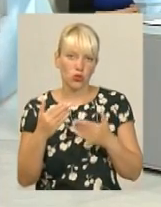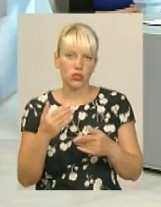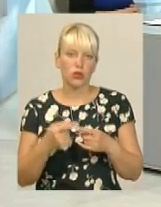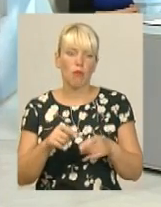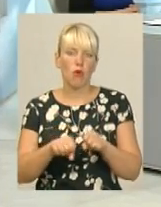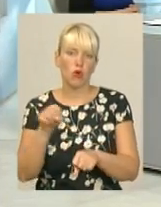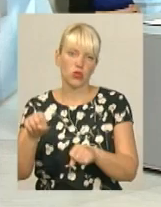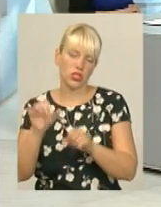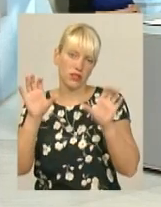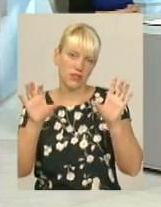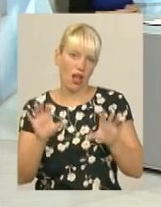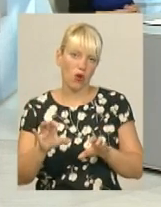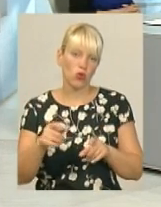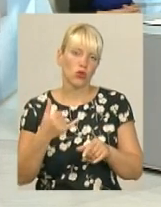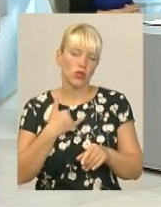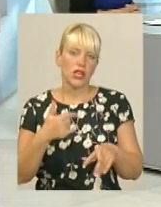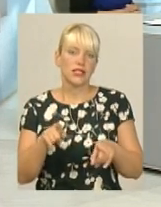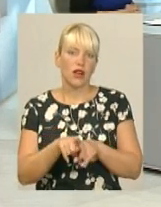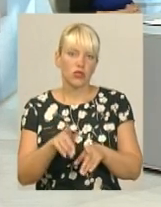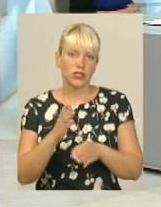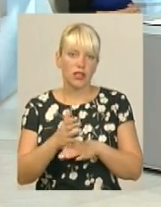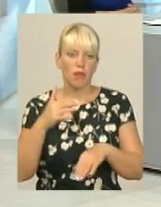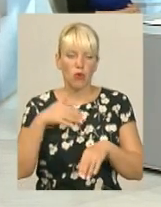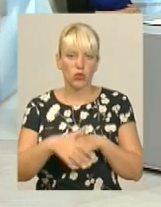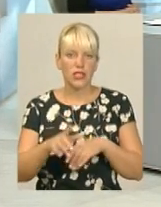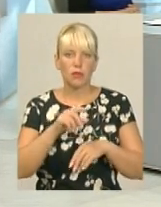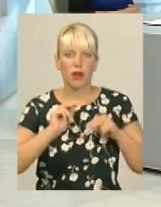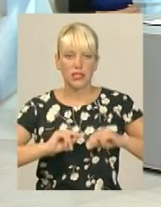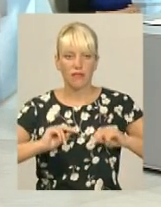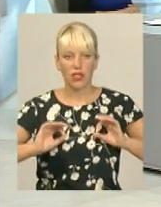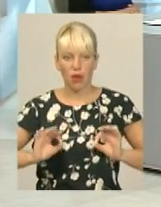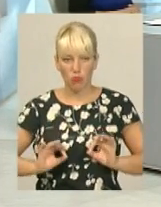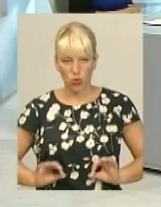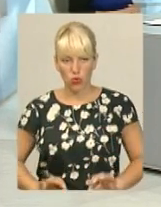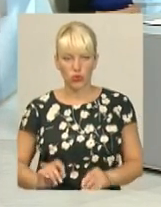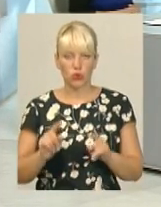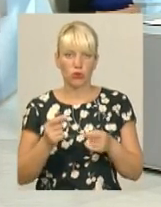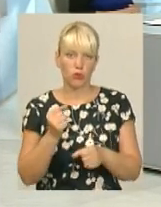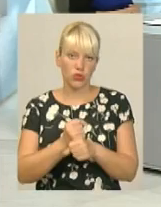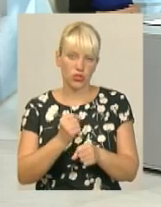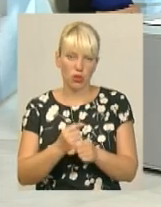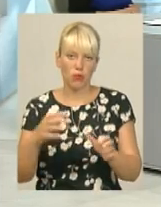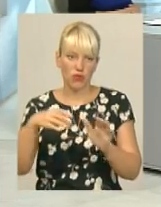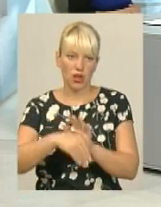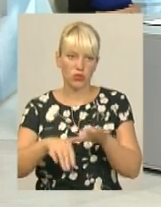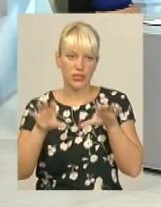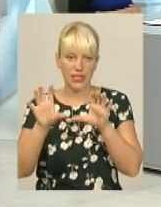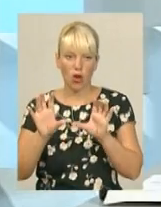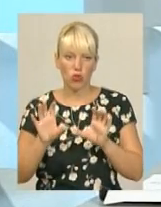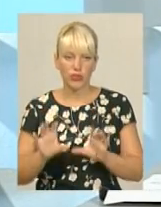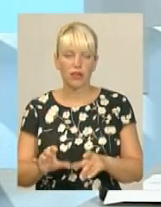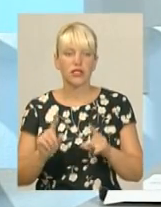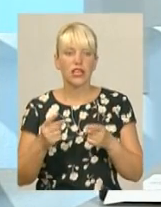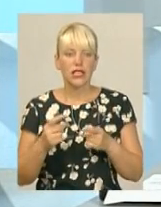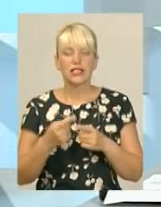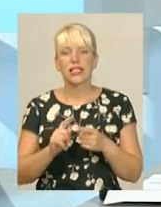нас в цьому напрямку також є повне порозуміння з працівниками прокуратури, тому діємо в рамках діючого законодавства. І